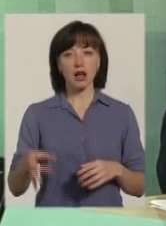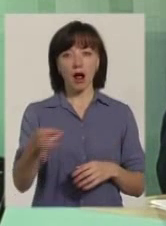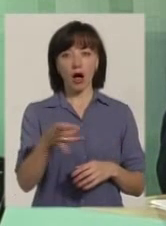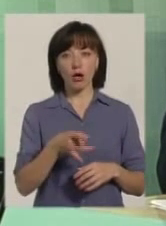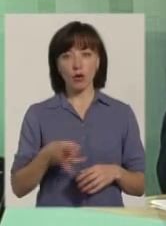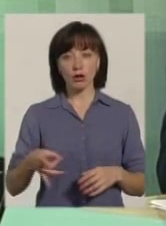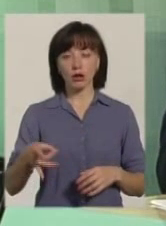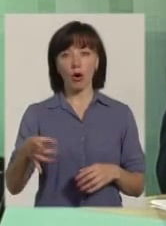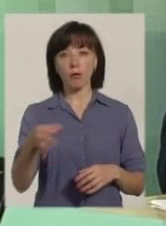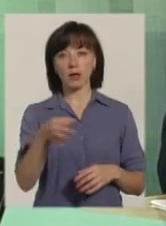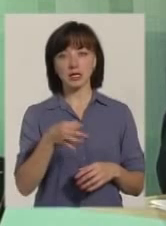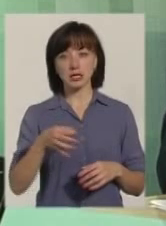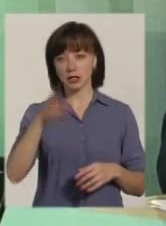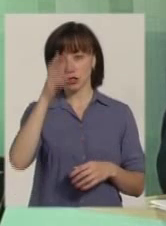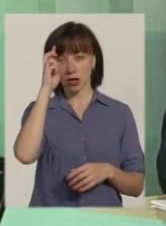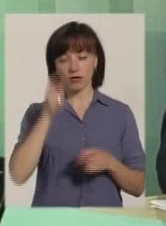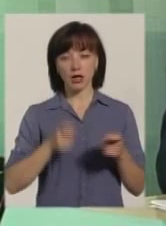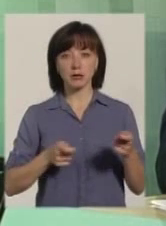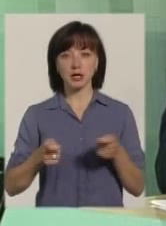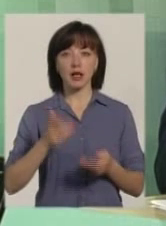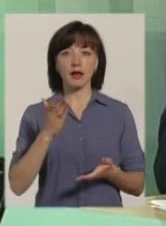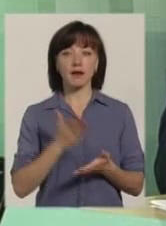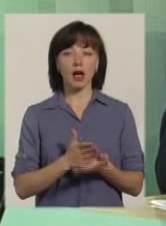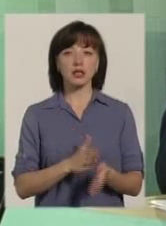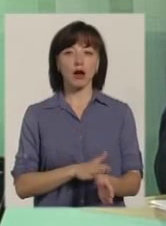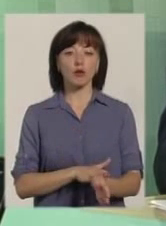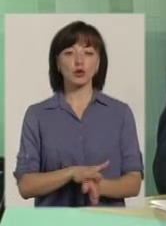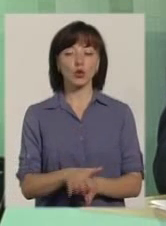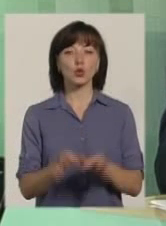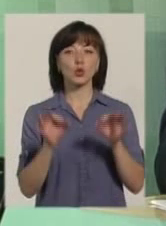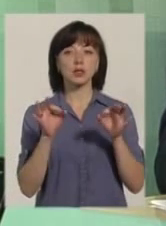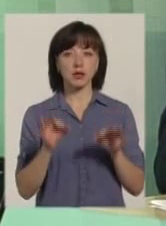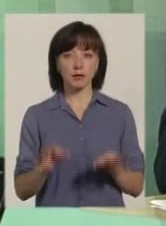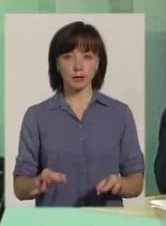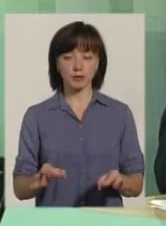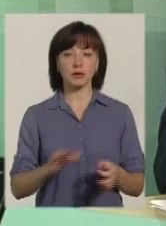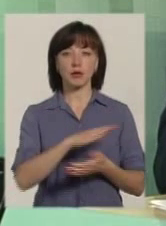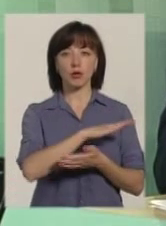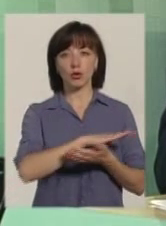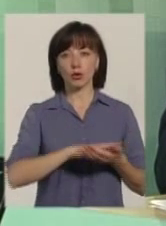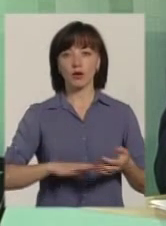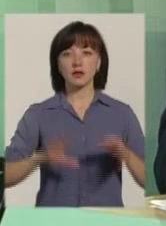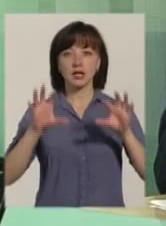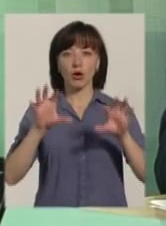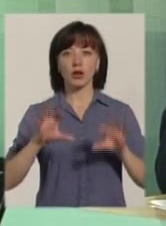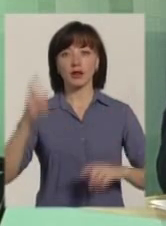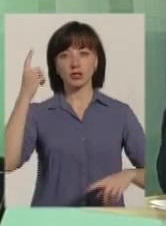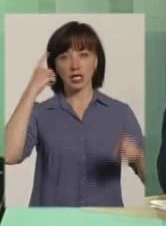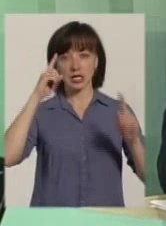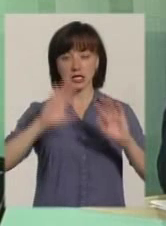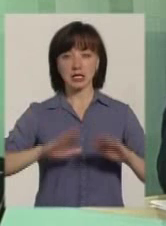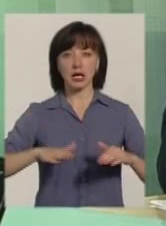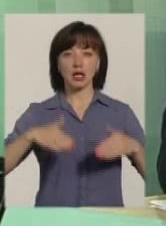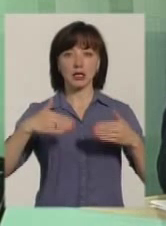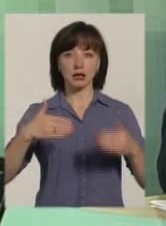обласних державних адміністрацій являється абсолютно логічним продовженням законодавчих ініціатив президента